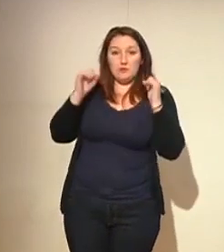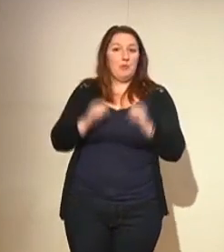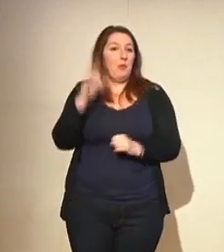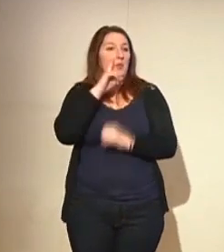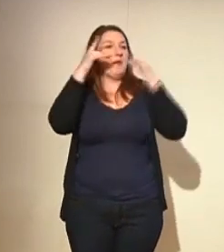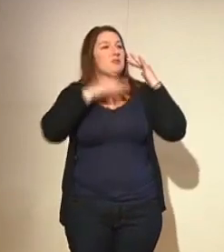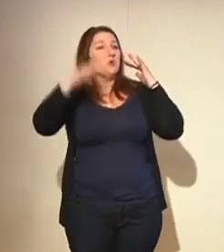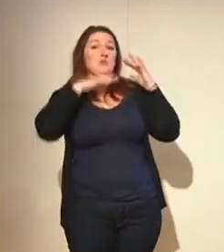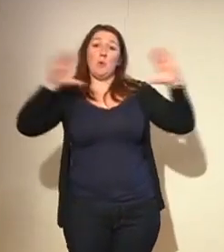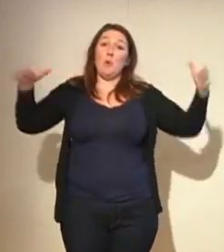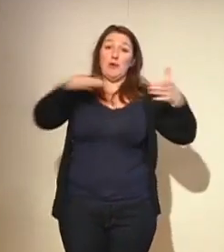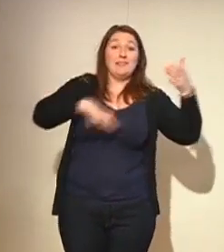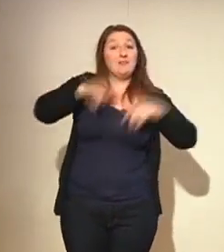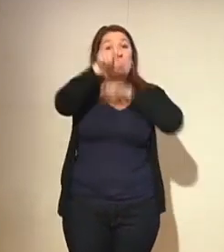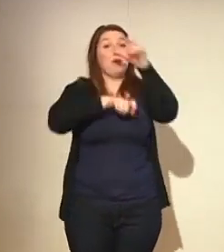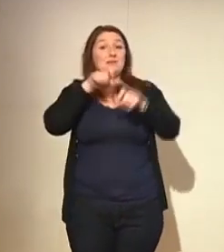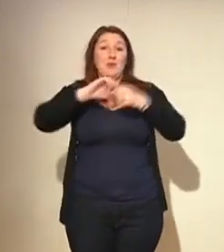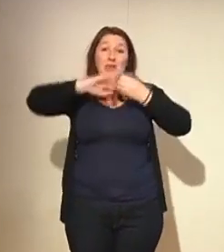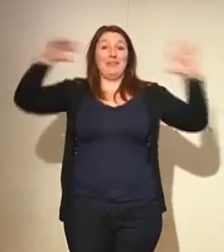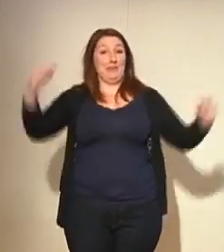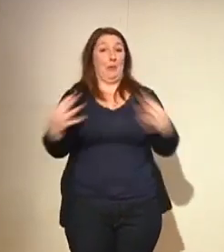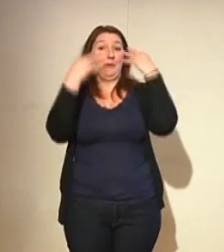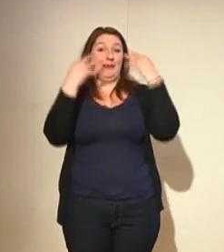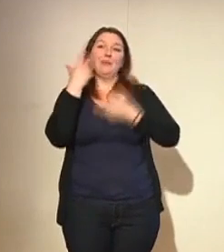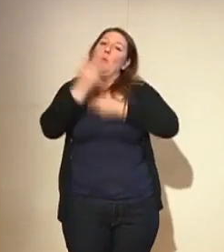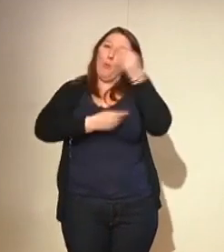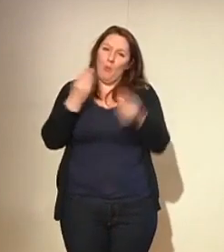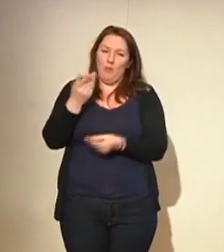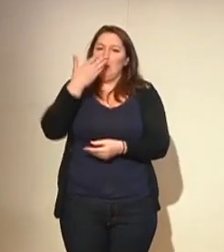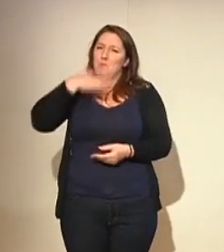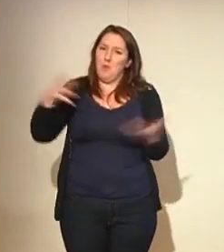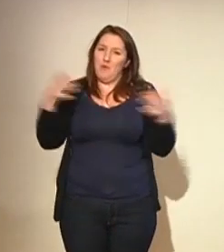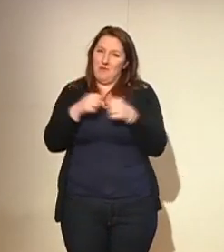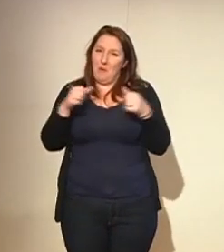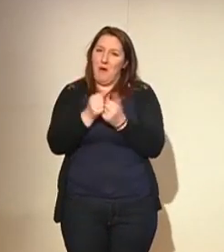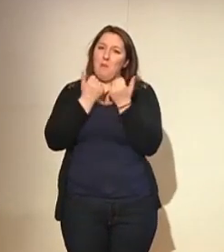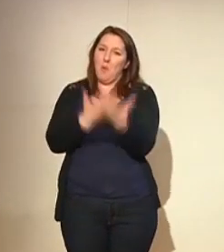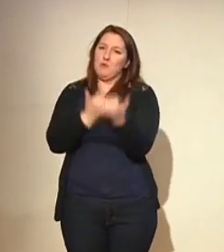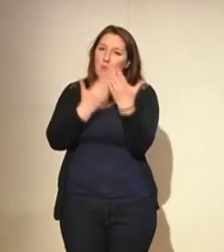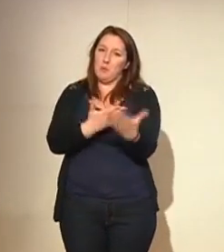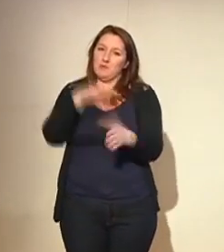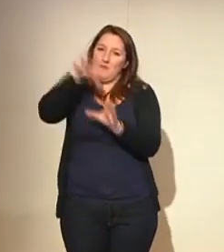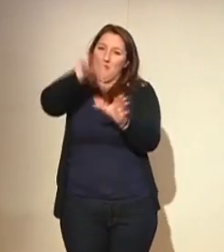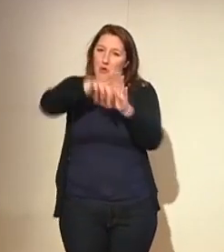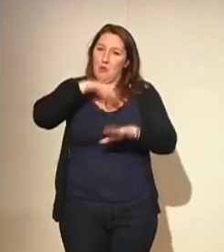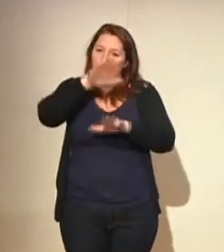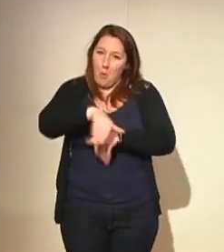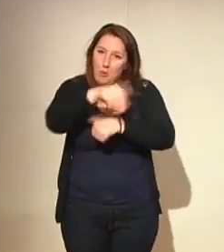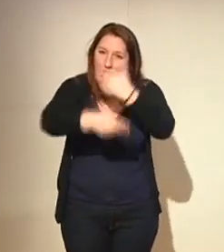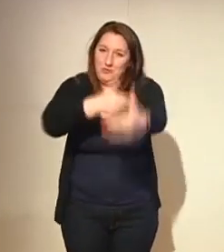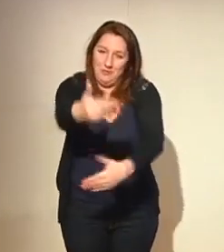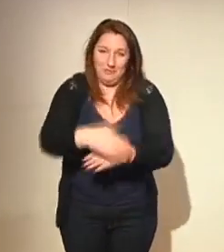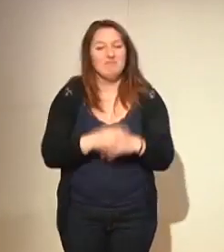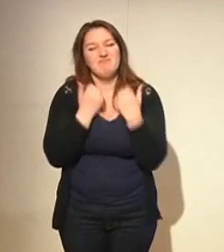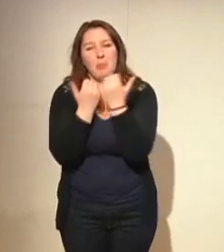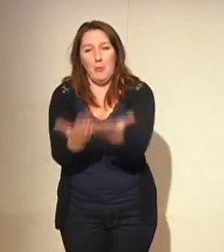collective pour les gens qui regardent sur Internet ou sinon on peut continuer d'avancer les délibération ce que je vous propose et donc il nous